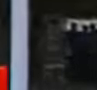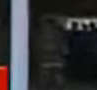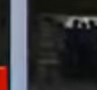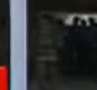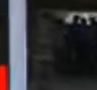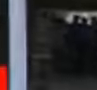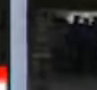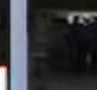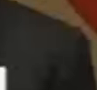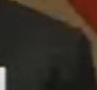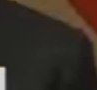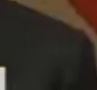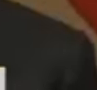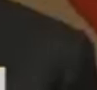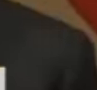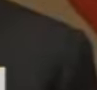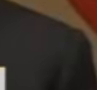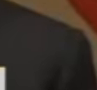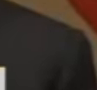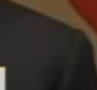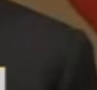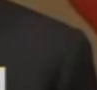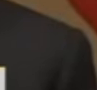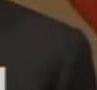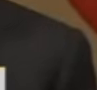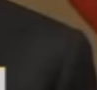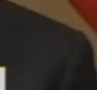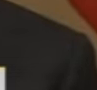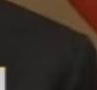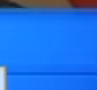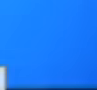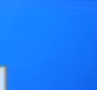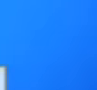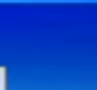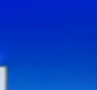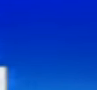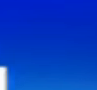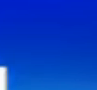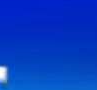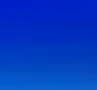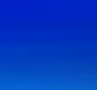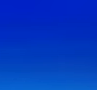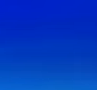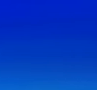esok aktiviti perdagangan Sabah selatan Filipina dikaji